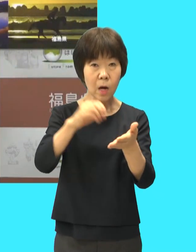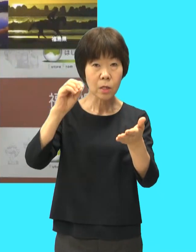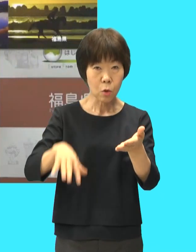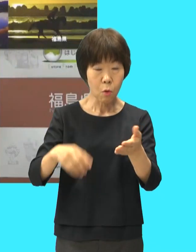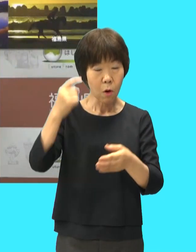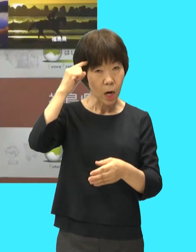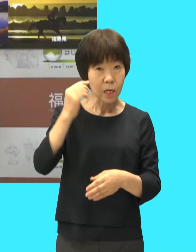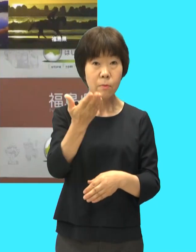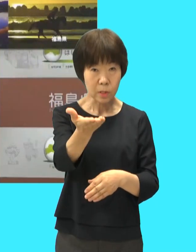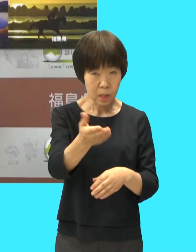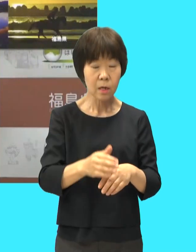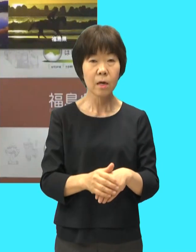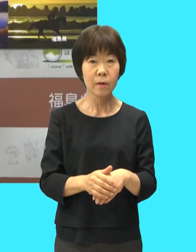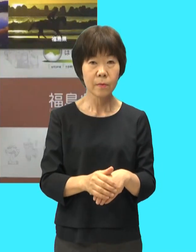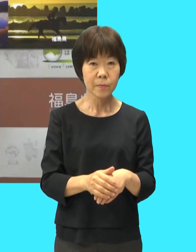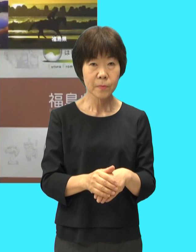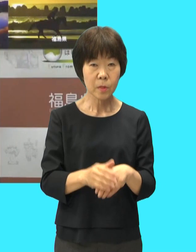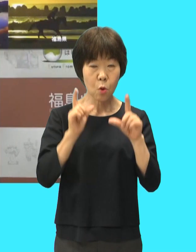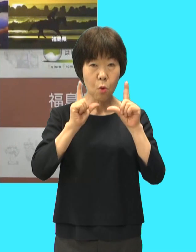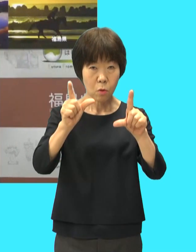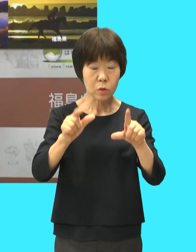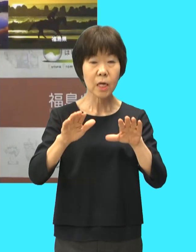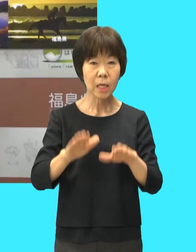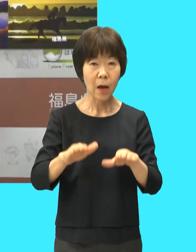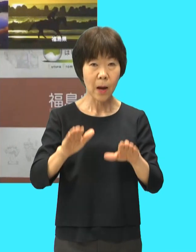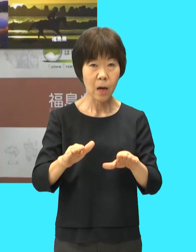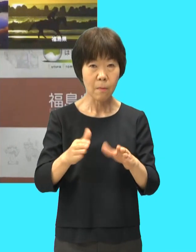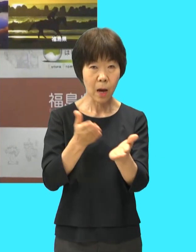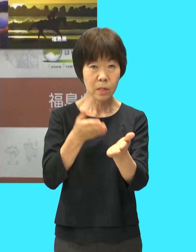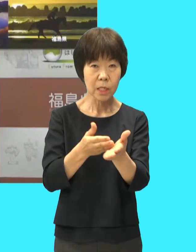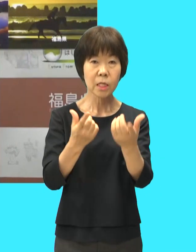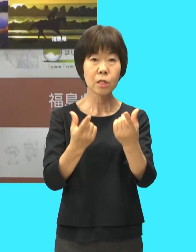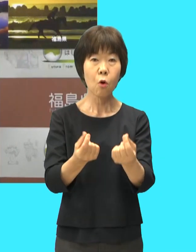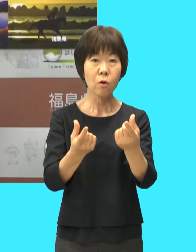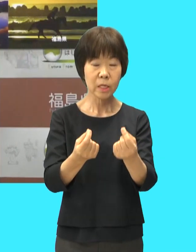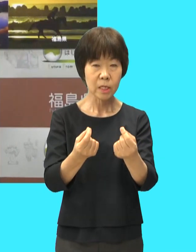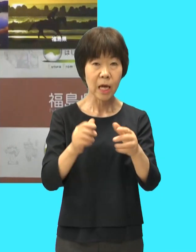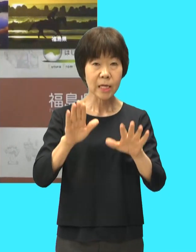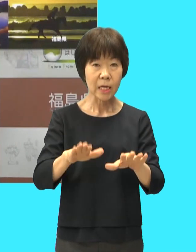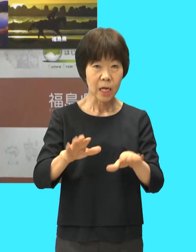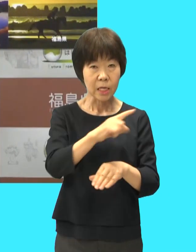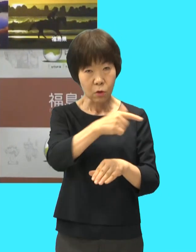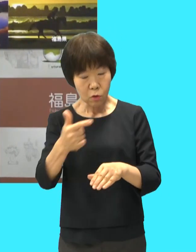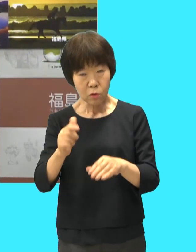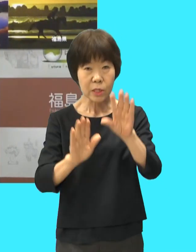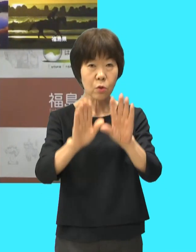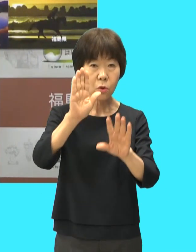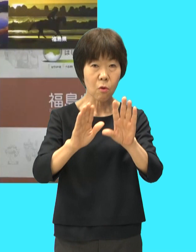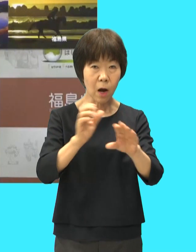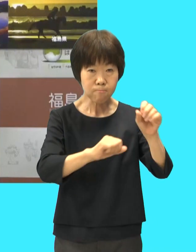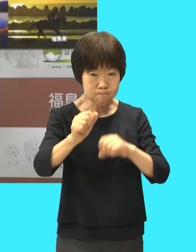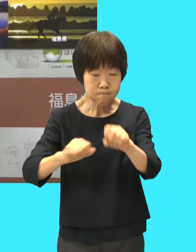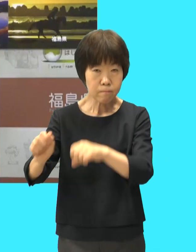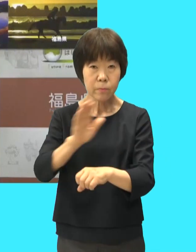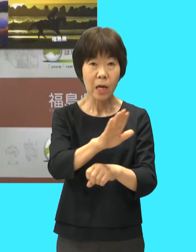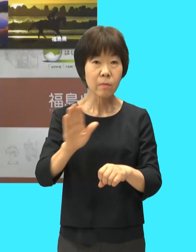も考えていらっしゃるのかただいま申し上げましたとおり現在様々な状況が動いて